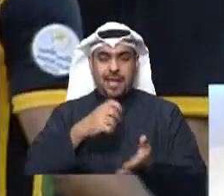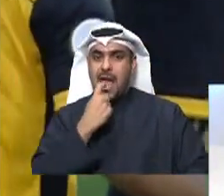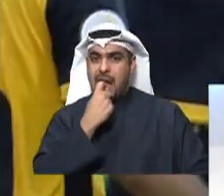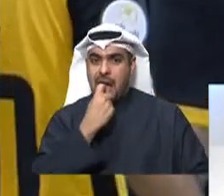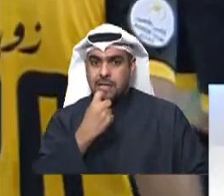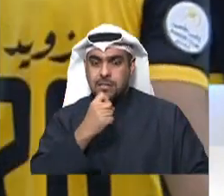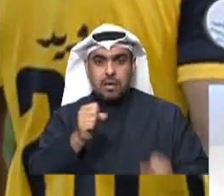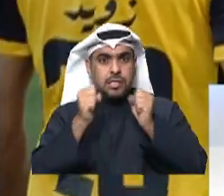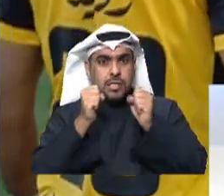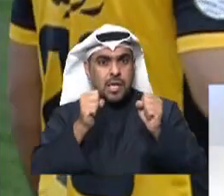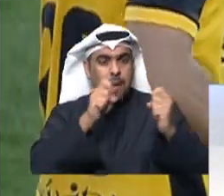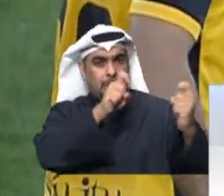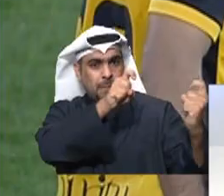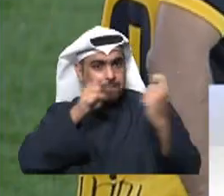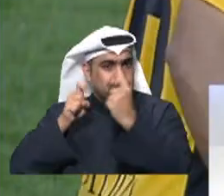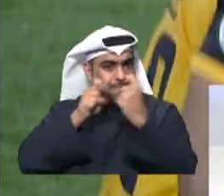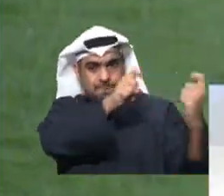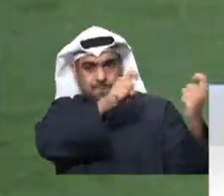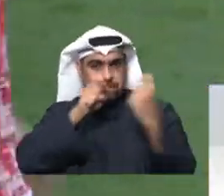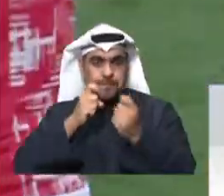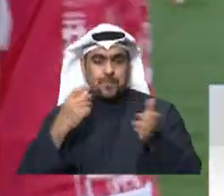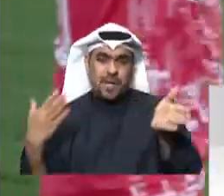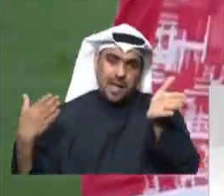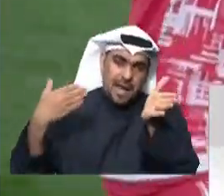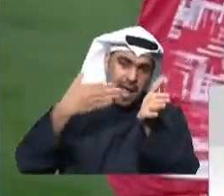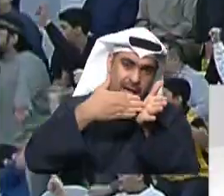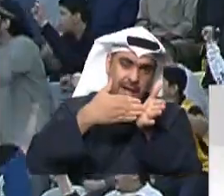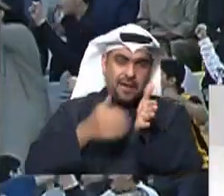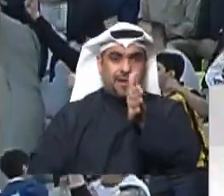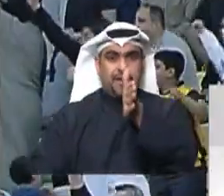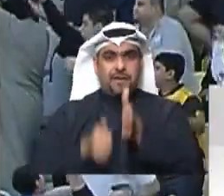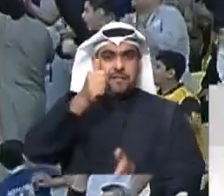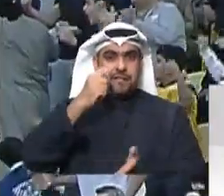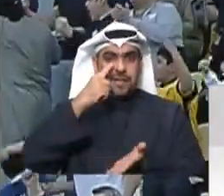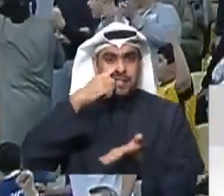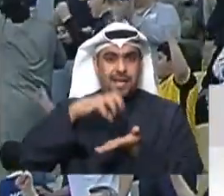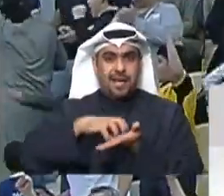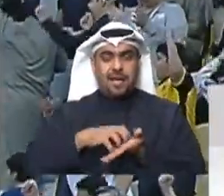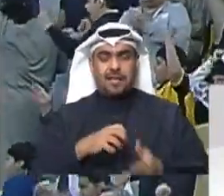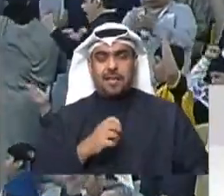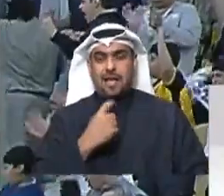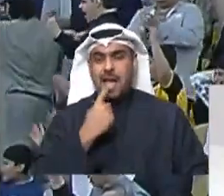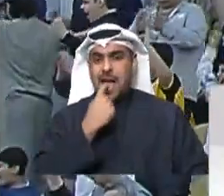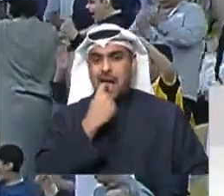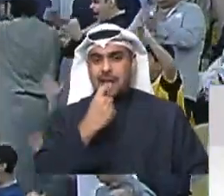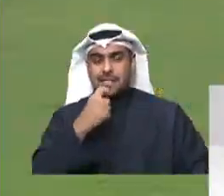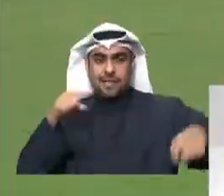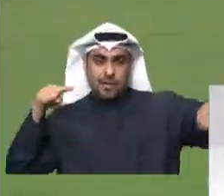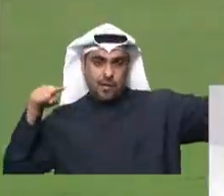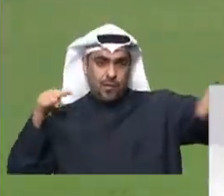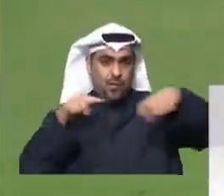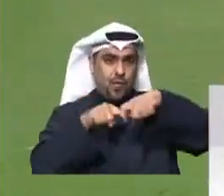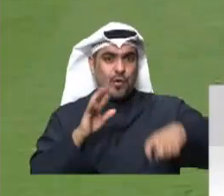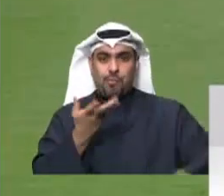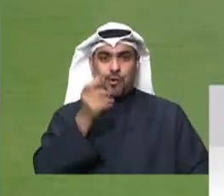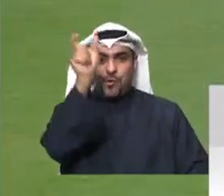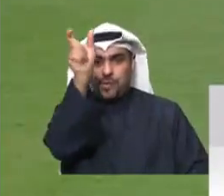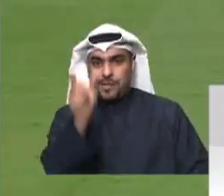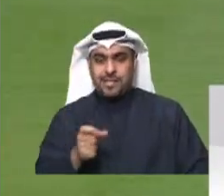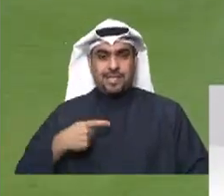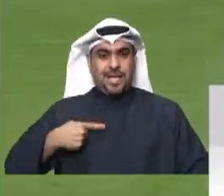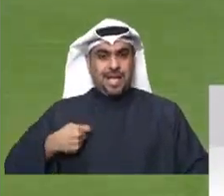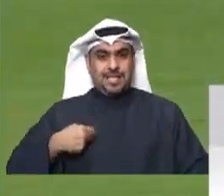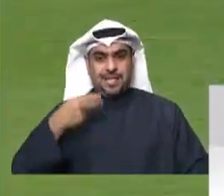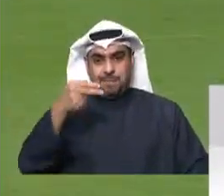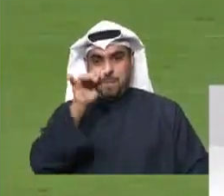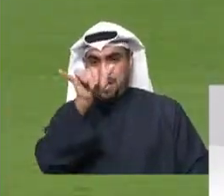سيلفا في الدقيقة 11، وقبل صافرة نهاية الشوط الأول بدقيقة واحدة تمكن عيد الرشيدي من معادلة النتيجة للقادسية. شوط